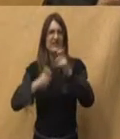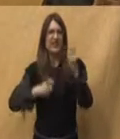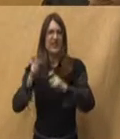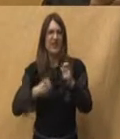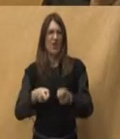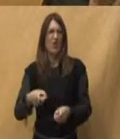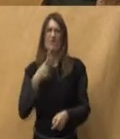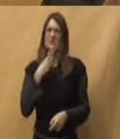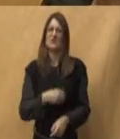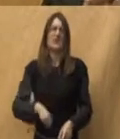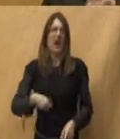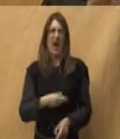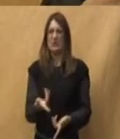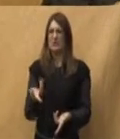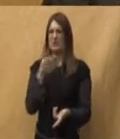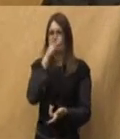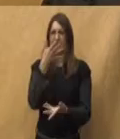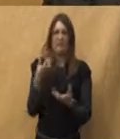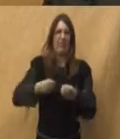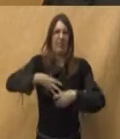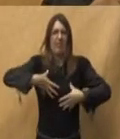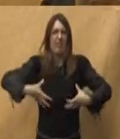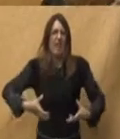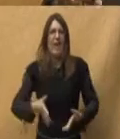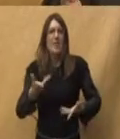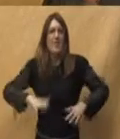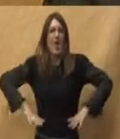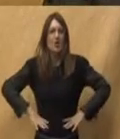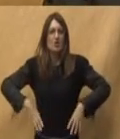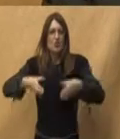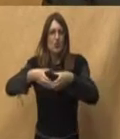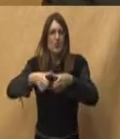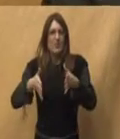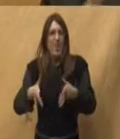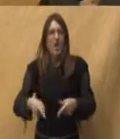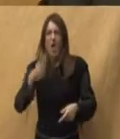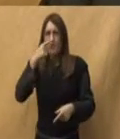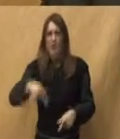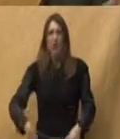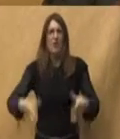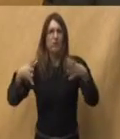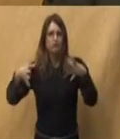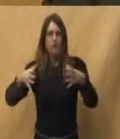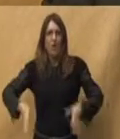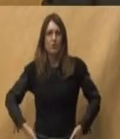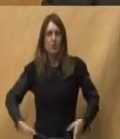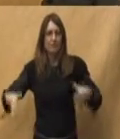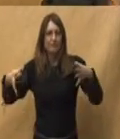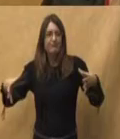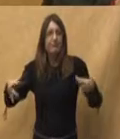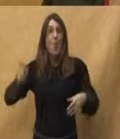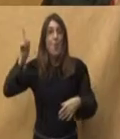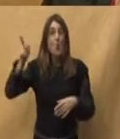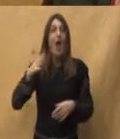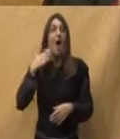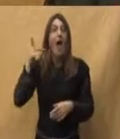nas strašno. Žena je deformirana, nema struka, krupne noge, butine. U